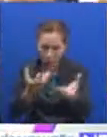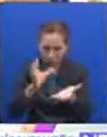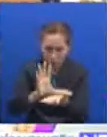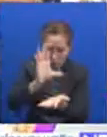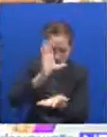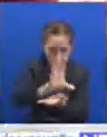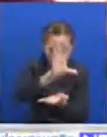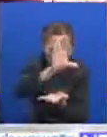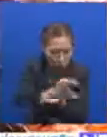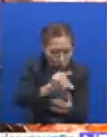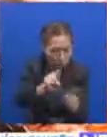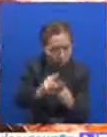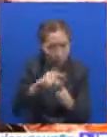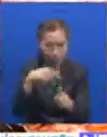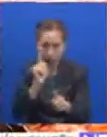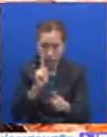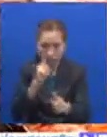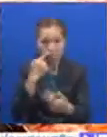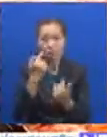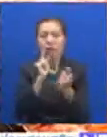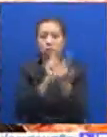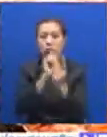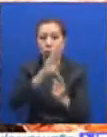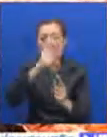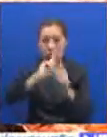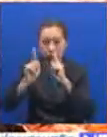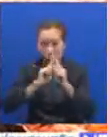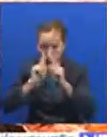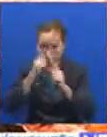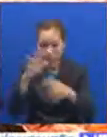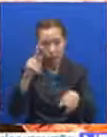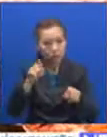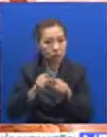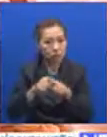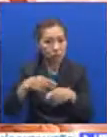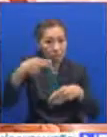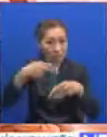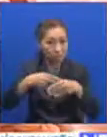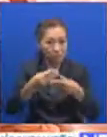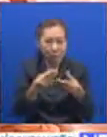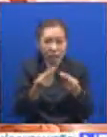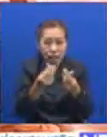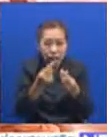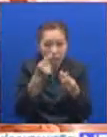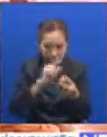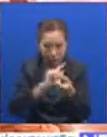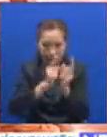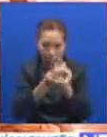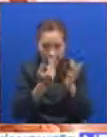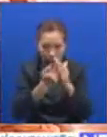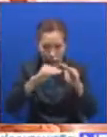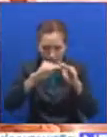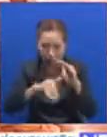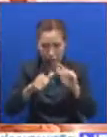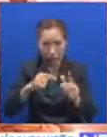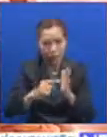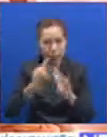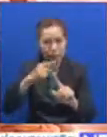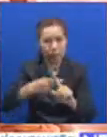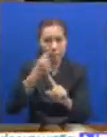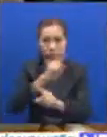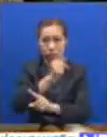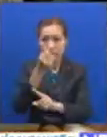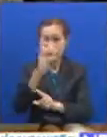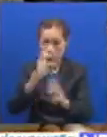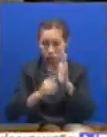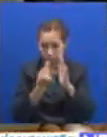ได้หารือร่วมกับผู้ประกอบการแล้วบางรายการเช่นน้ำมันหล่อลื่นจะเริ่มปรับลดราคาได้ตั้งแต่วันที่16มกราคม